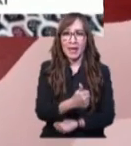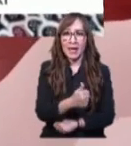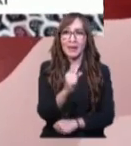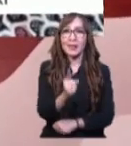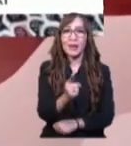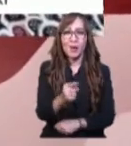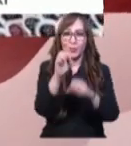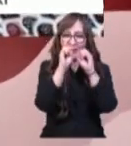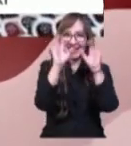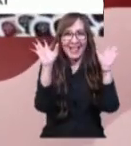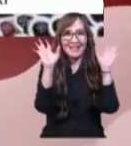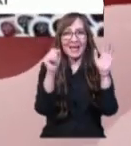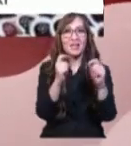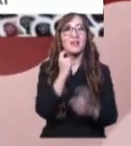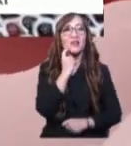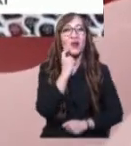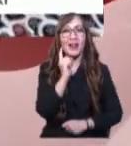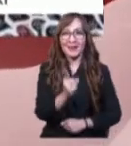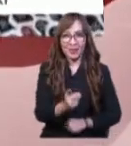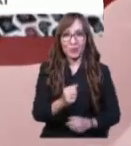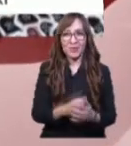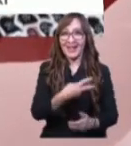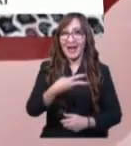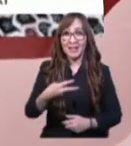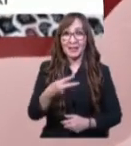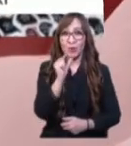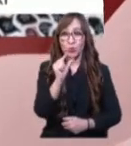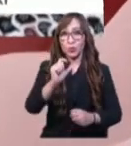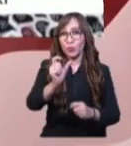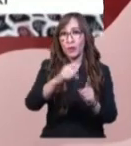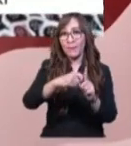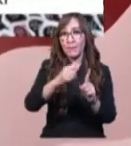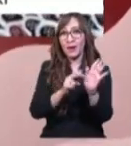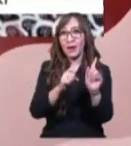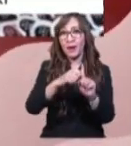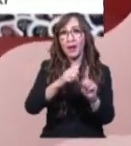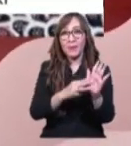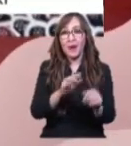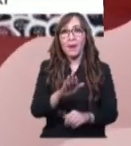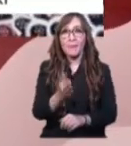Vicky jelaskan terkait hal itu dan apa artinya bagi UMKM, UKM?